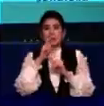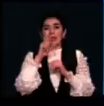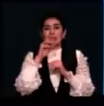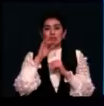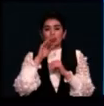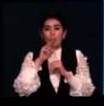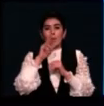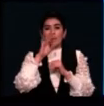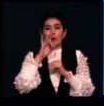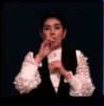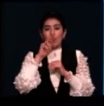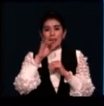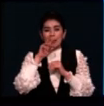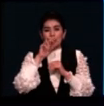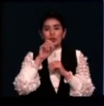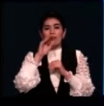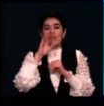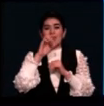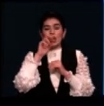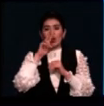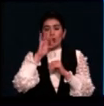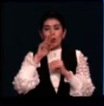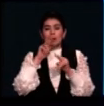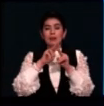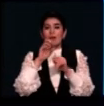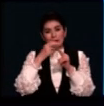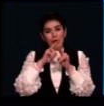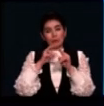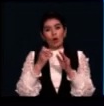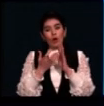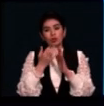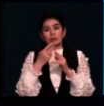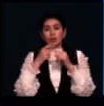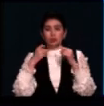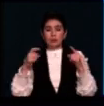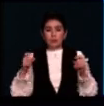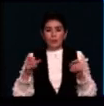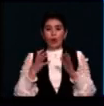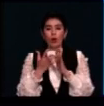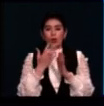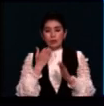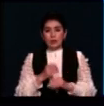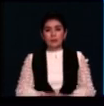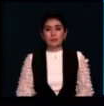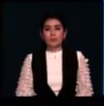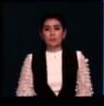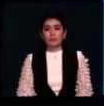etilendan, propilendan yoki bo'lmasa fenol bilan formaldegiddan va hokazolardan olinadi.